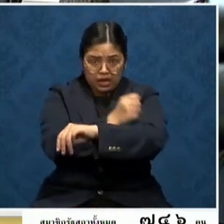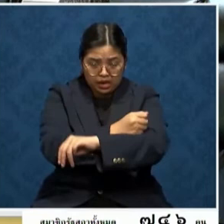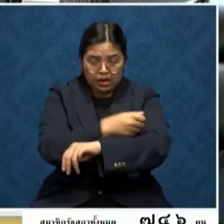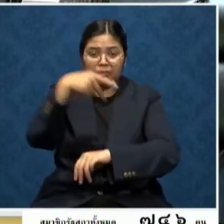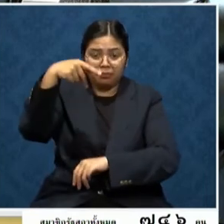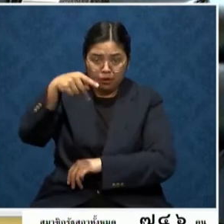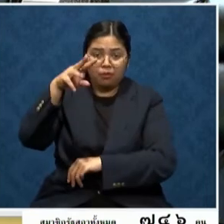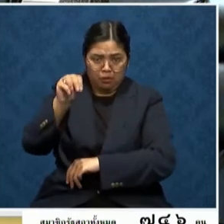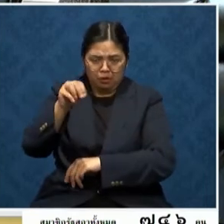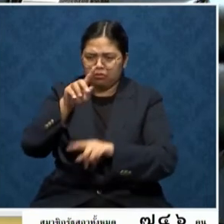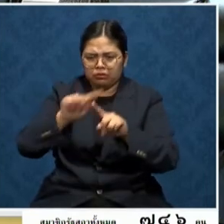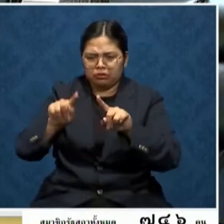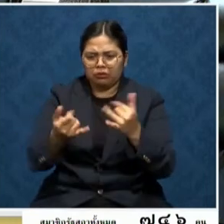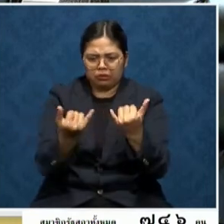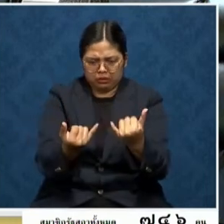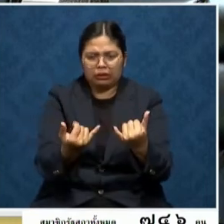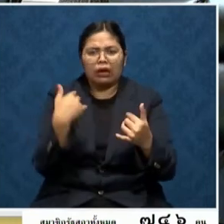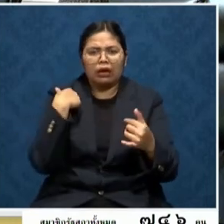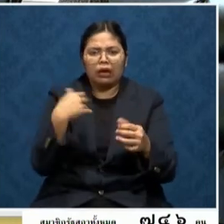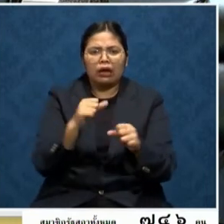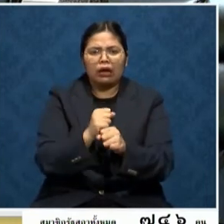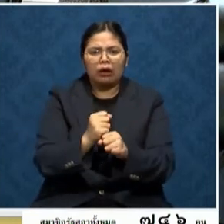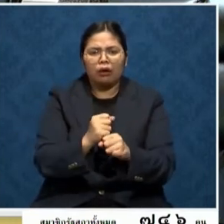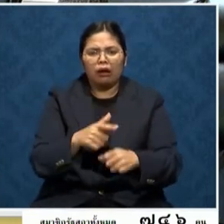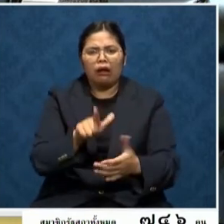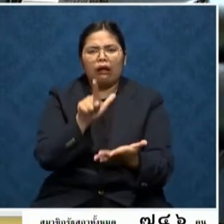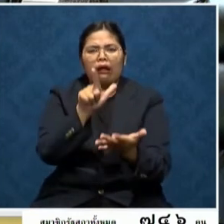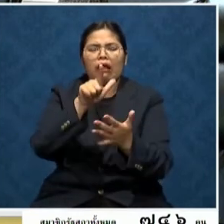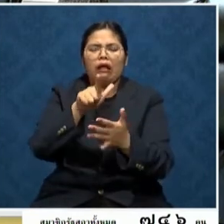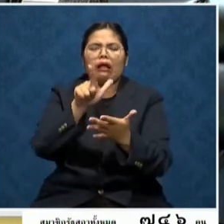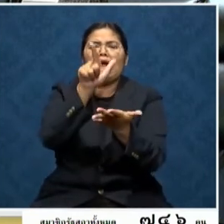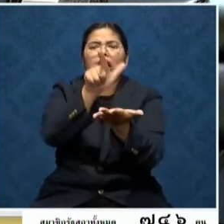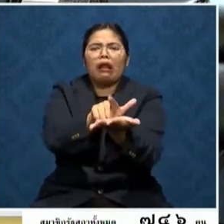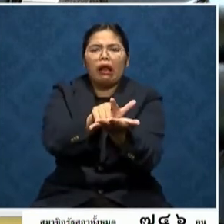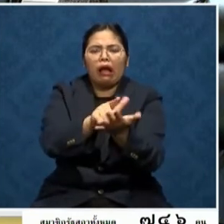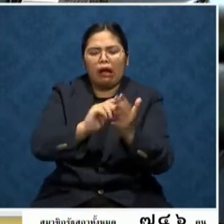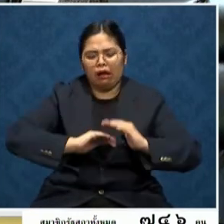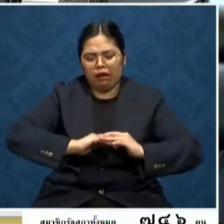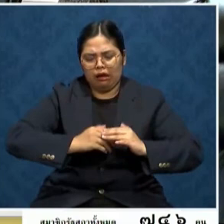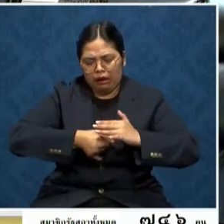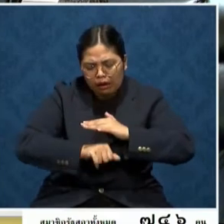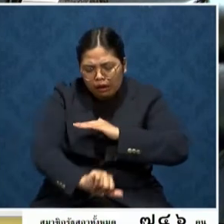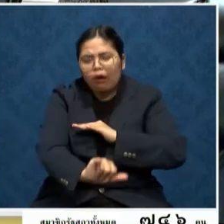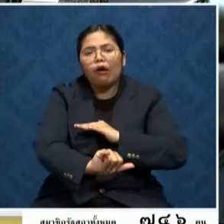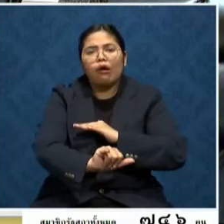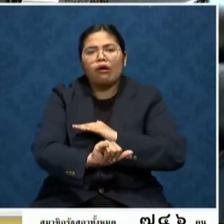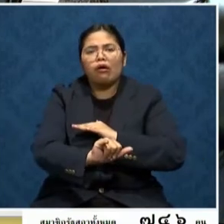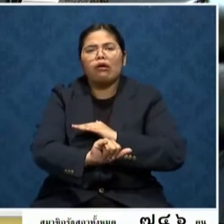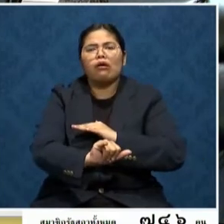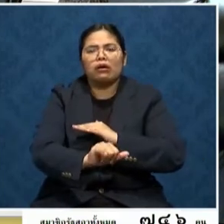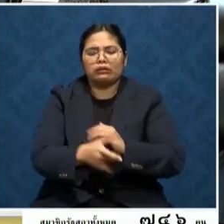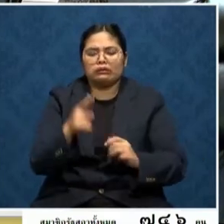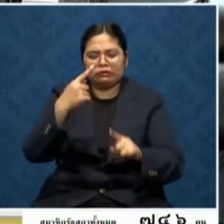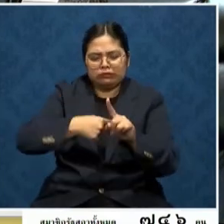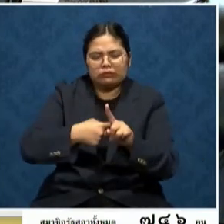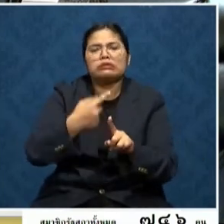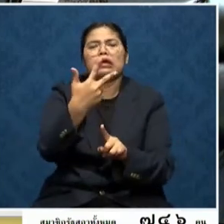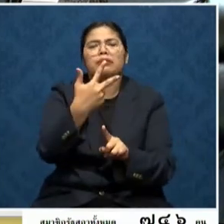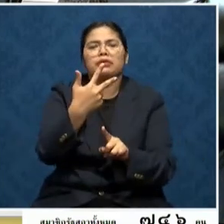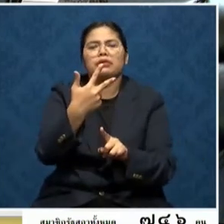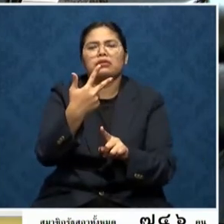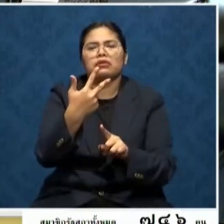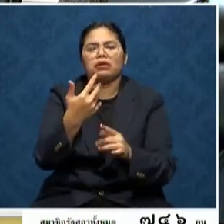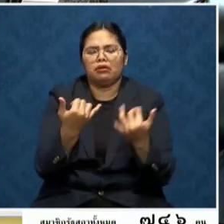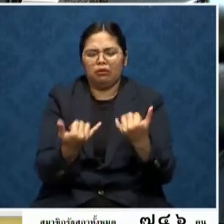จจุบันเกิดอะไรขึ้นคะประเทศไทยเรายังลาคลอดได้แค่3เดือนค่ะการจะให้นมลูกนานกว่านั้นต้องเป็นภ